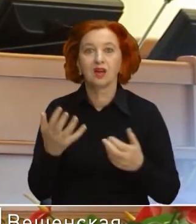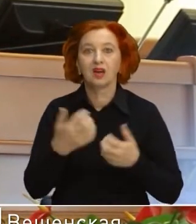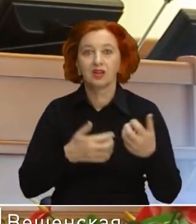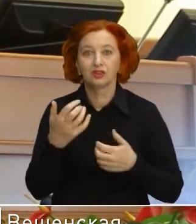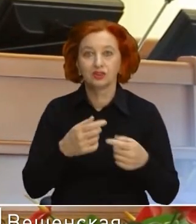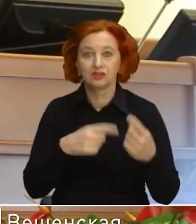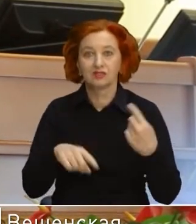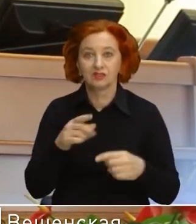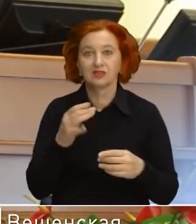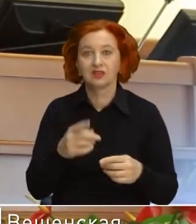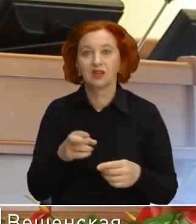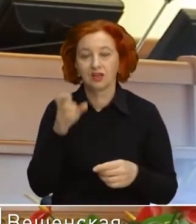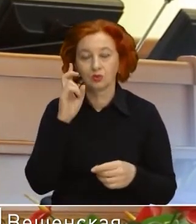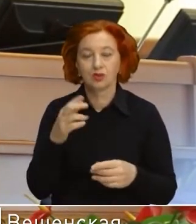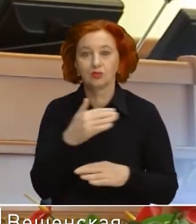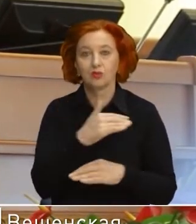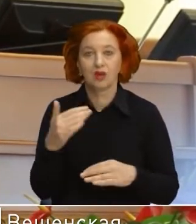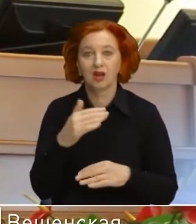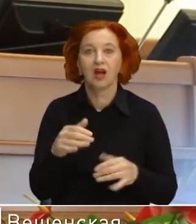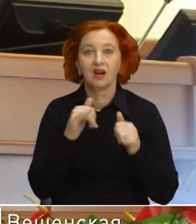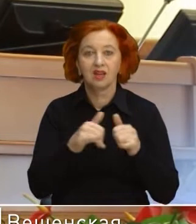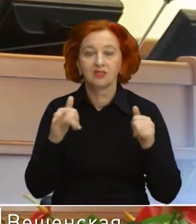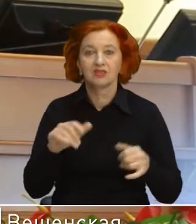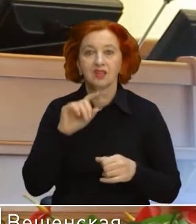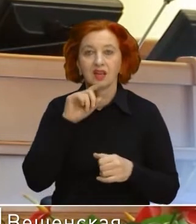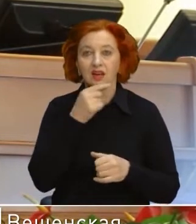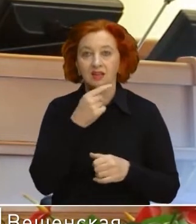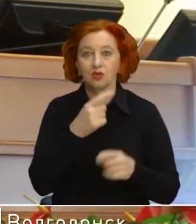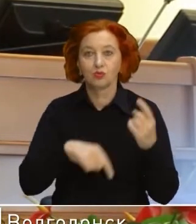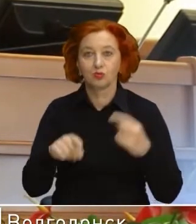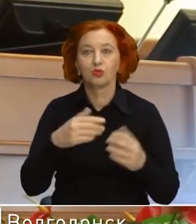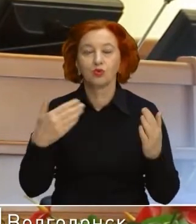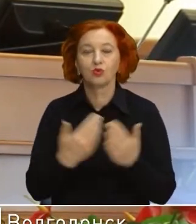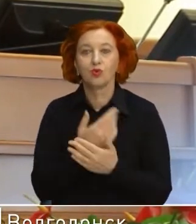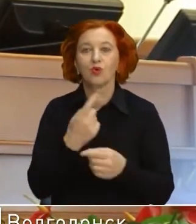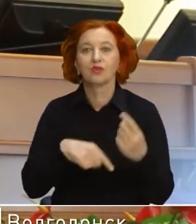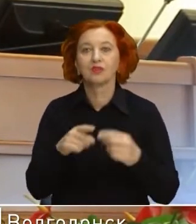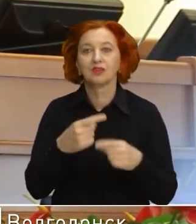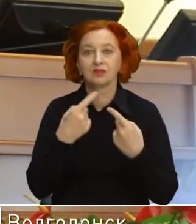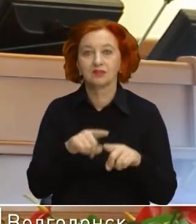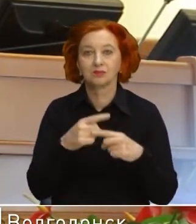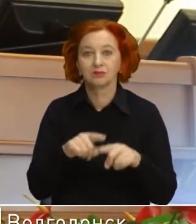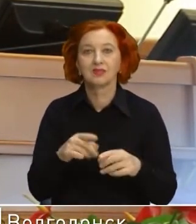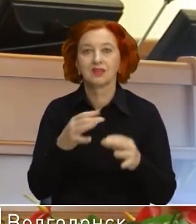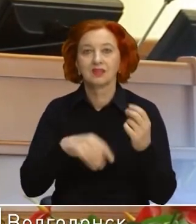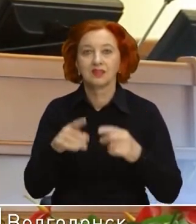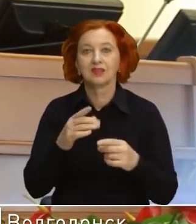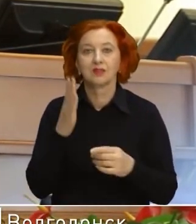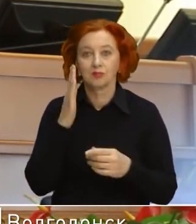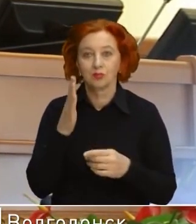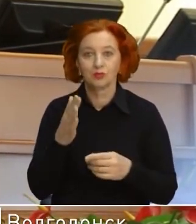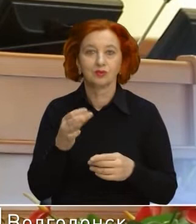и поступательному развитию экономики, инвестиционной и предпринимательской активности,